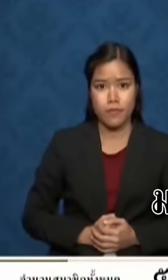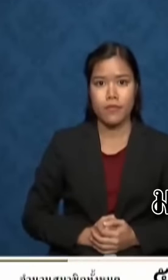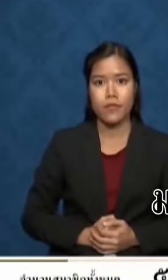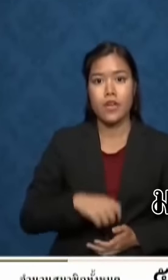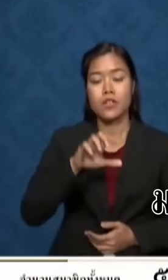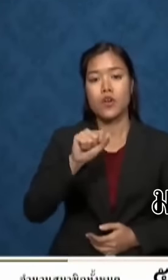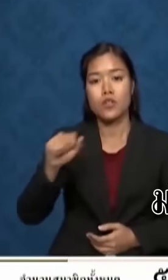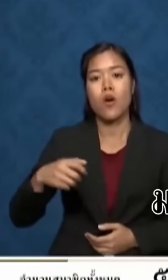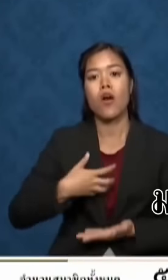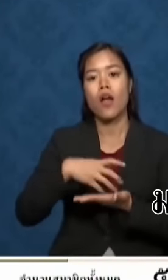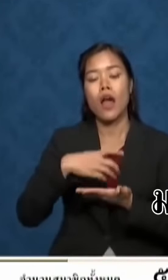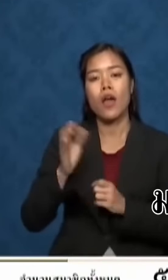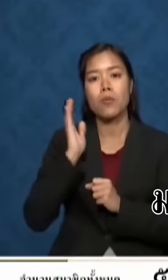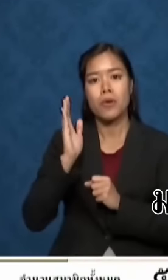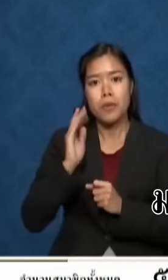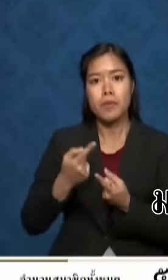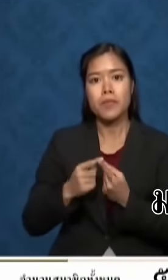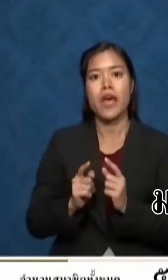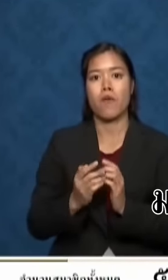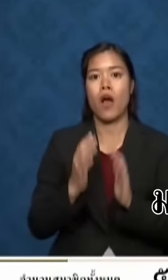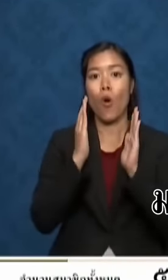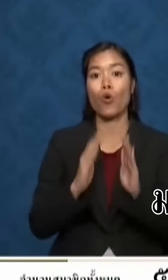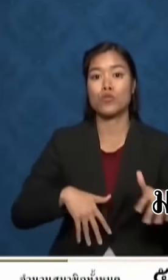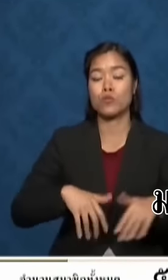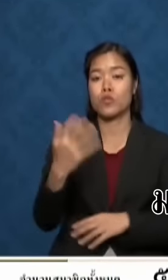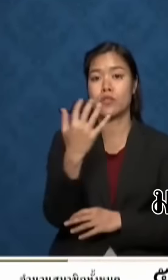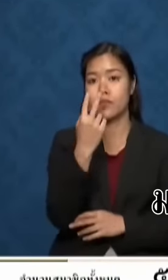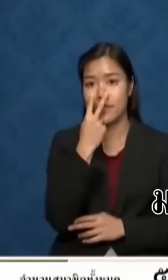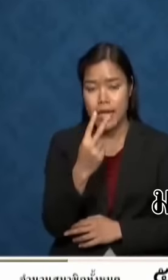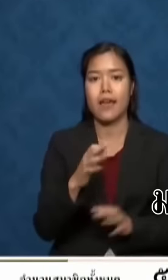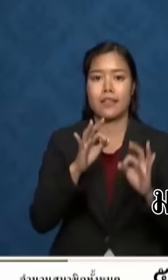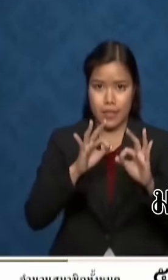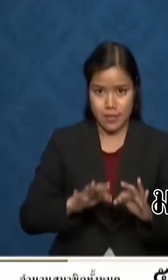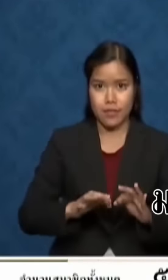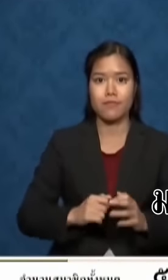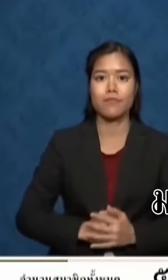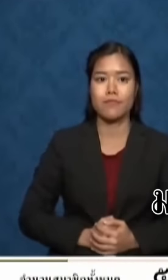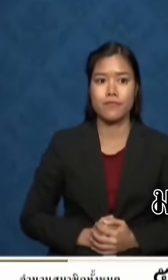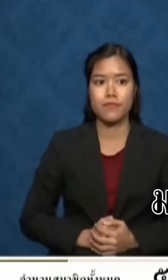ชนจะไปพตัสินท่าน ไม่ต้กอถวงกบครั